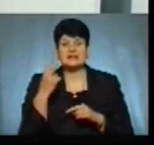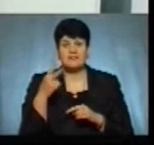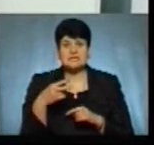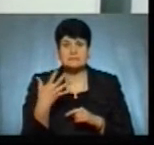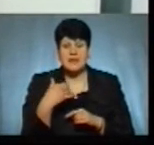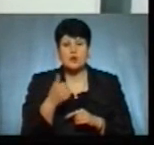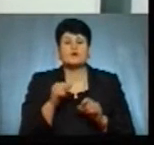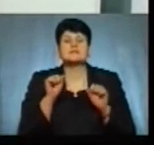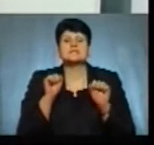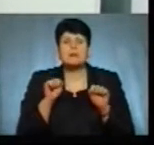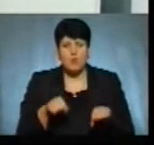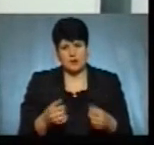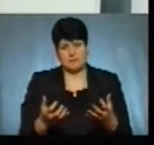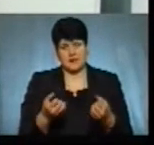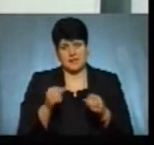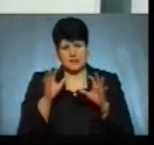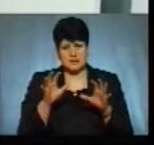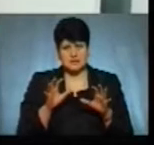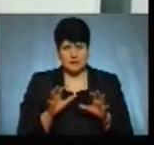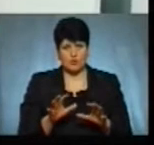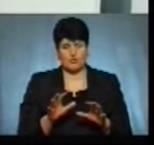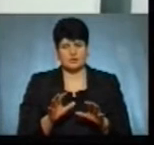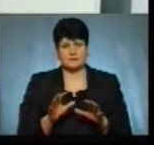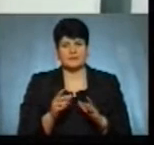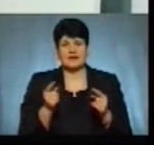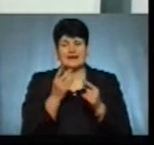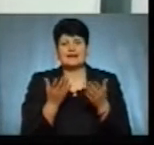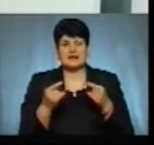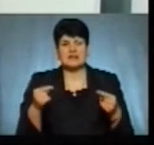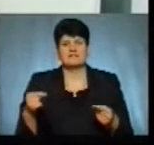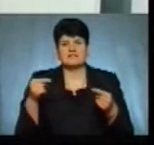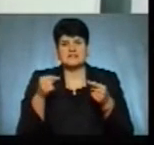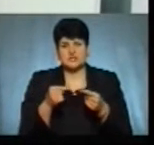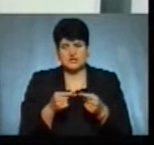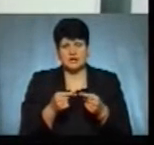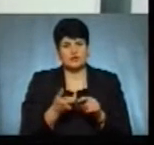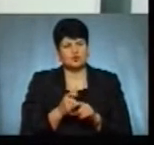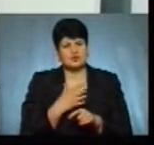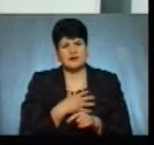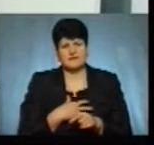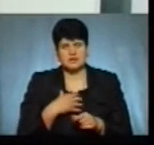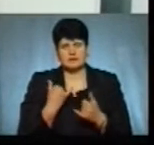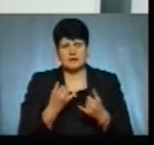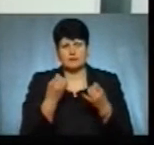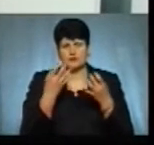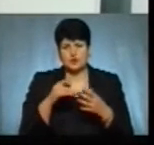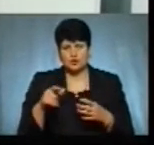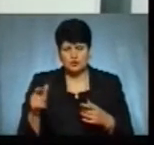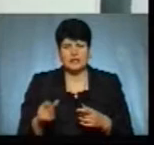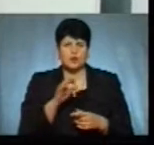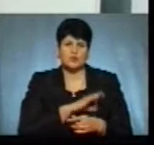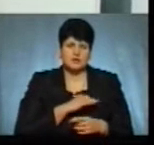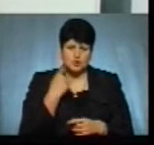нарешті змогли прийняти закон, який регламентує досить таки важливу для пересічного українця, для юридичної особи, експортера,